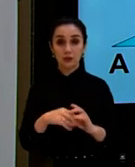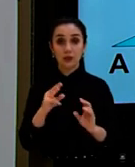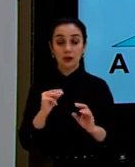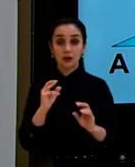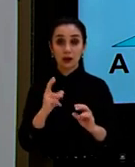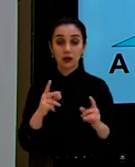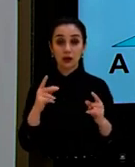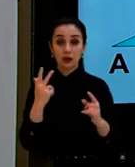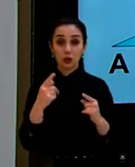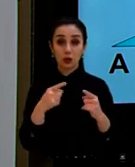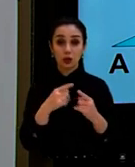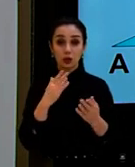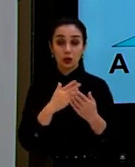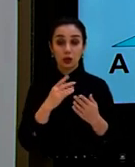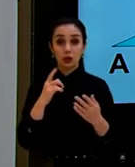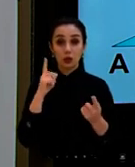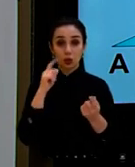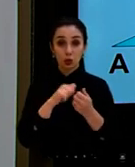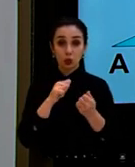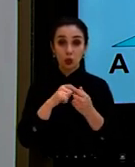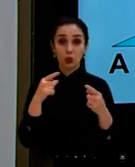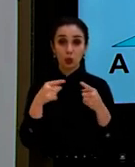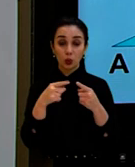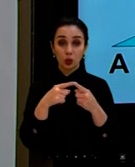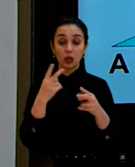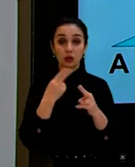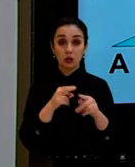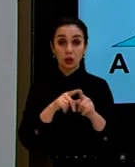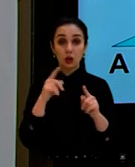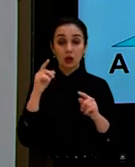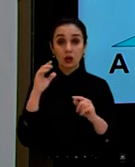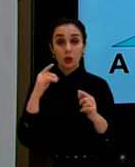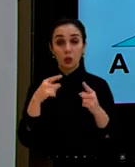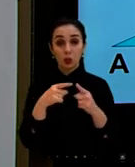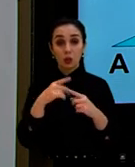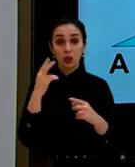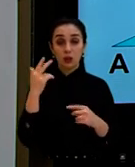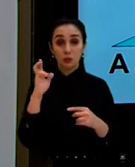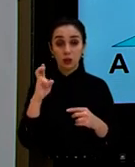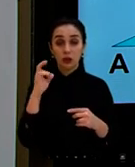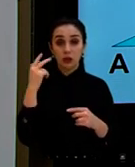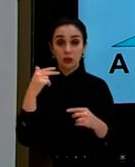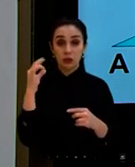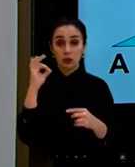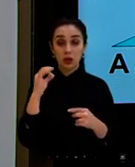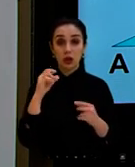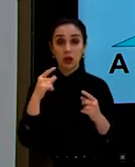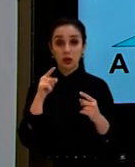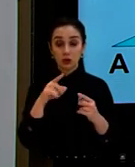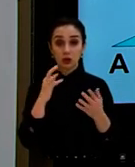так как треугольник имеет тупой угол. Значит, угол B 30 градусов, отсюда находим угол